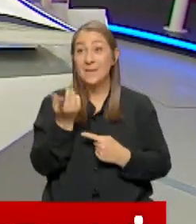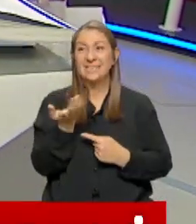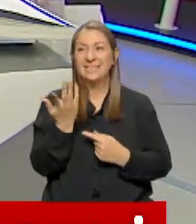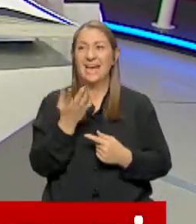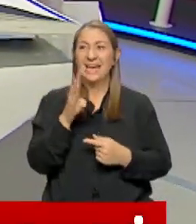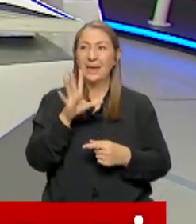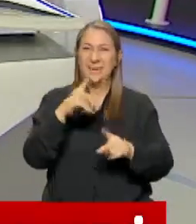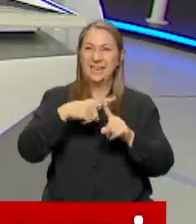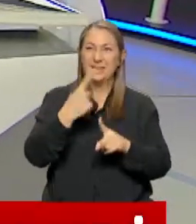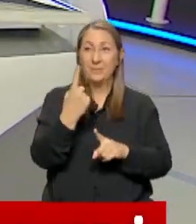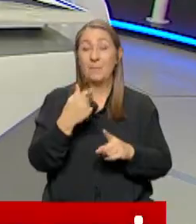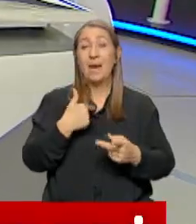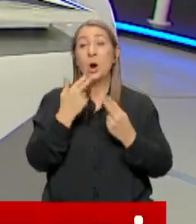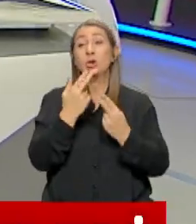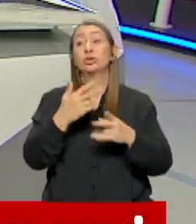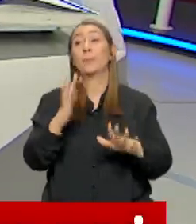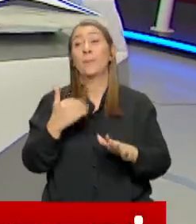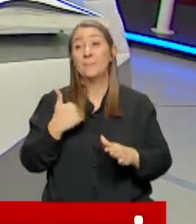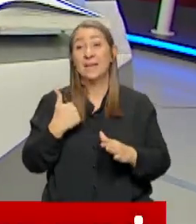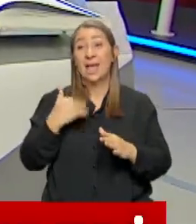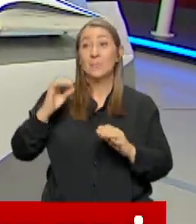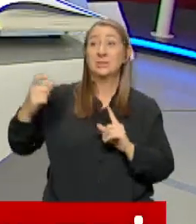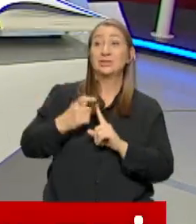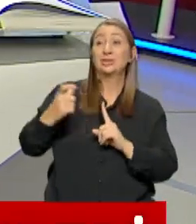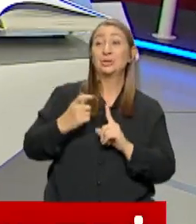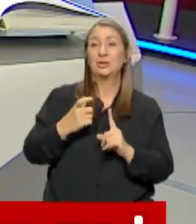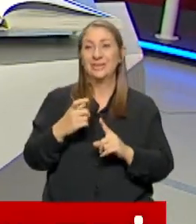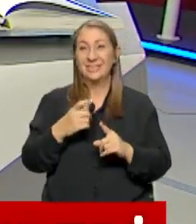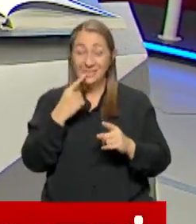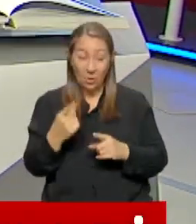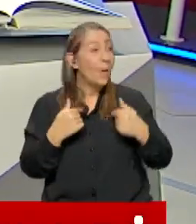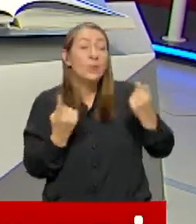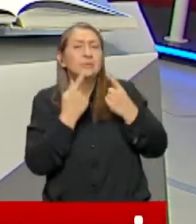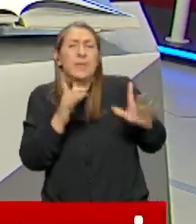böyle 45+ birim var Ben konuşamıyorum beni derece sıkıştırıyorum ya